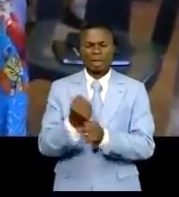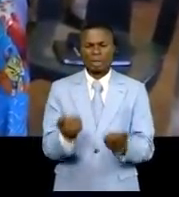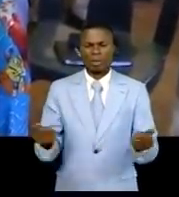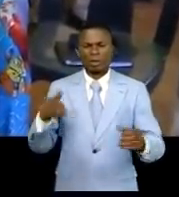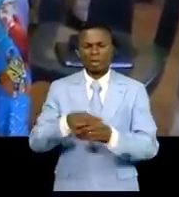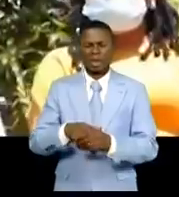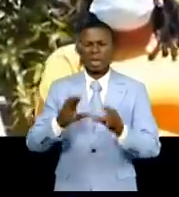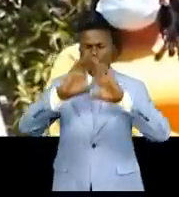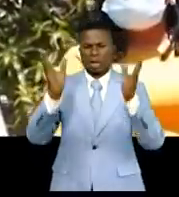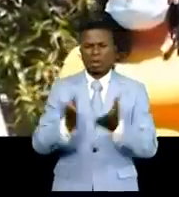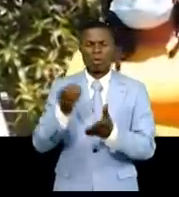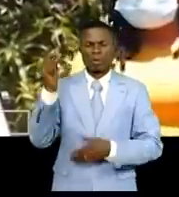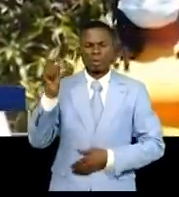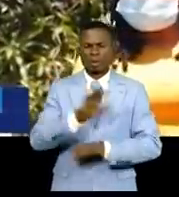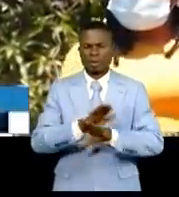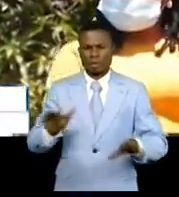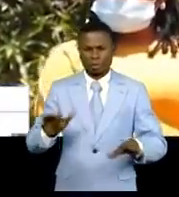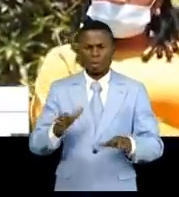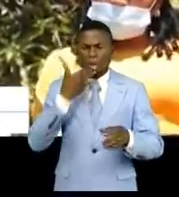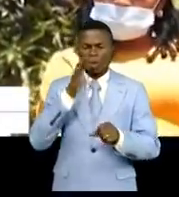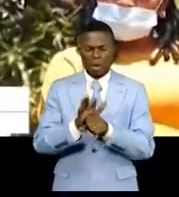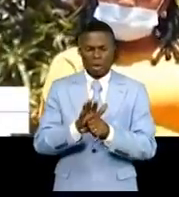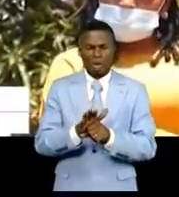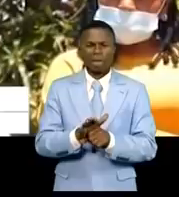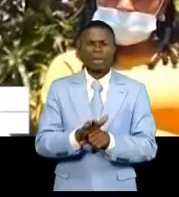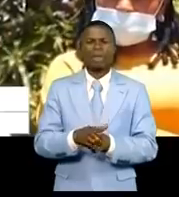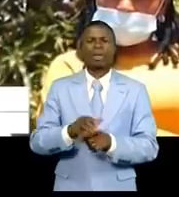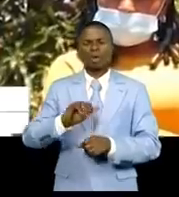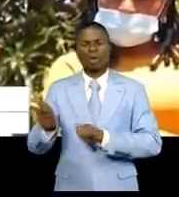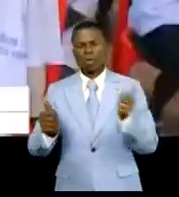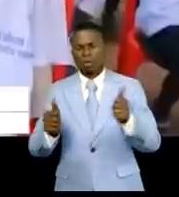dans la communauté minière. Il a rassuré cependant de sa ferme